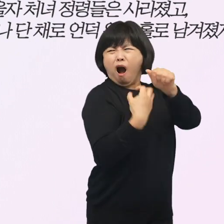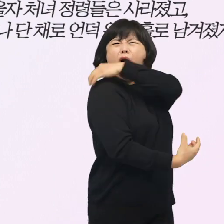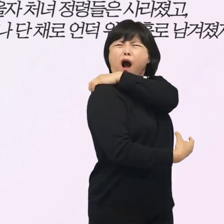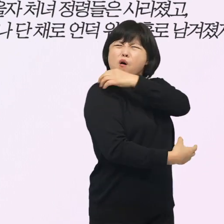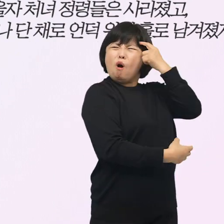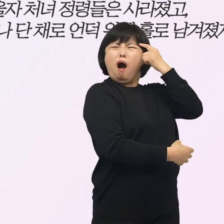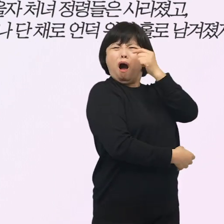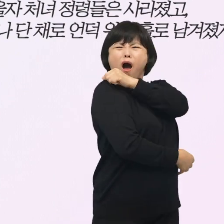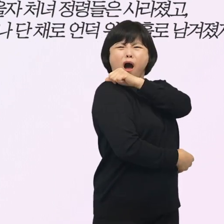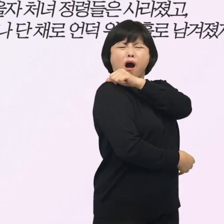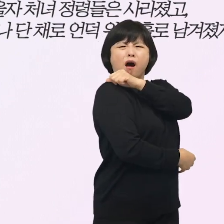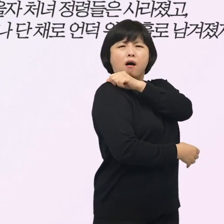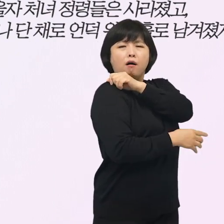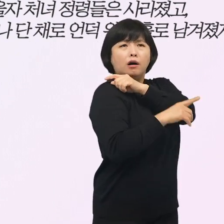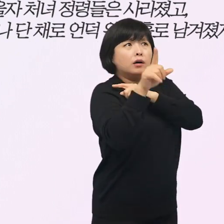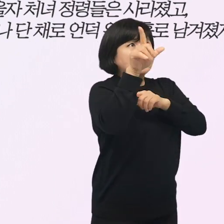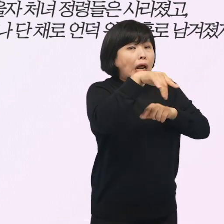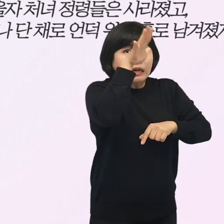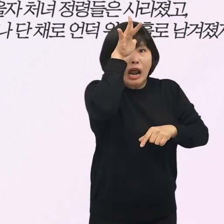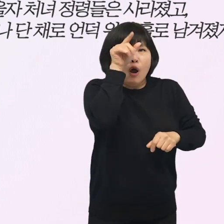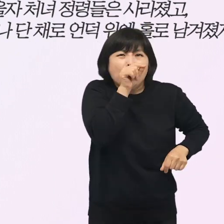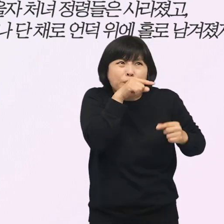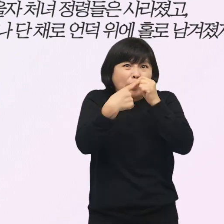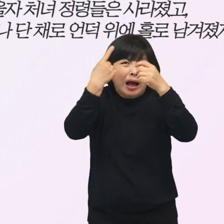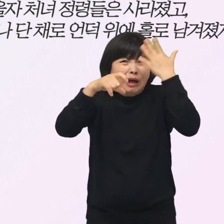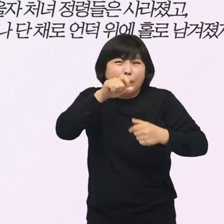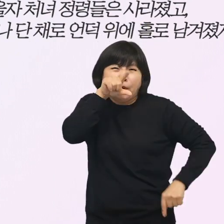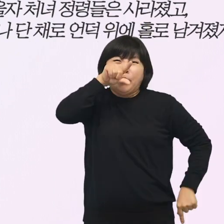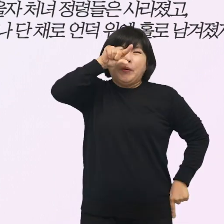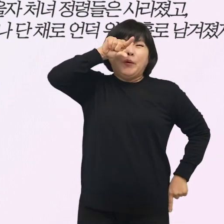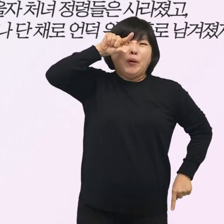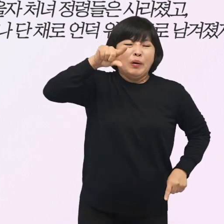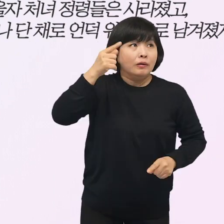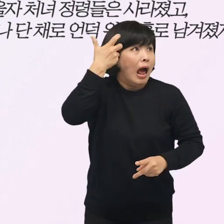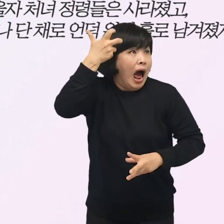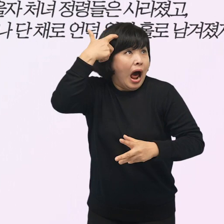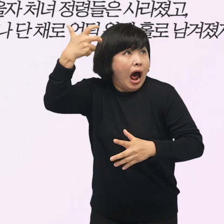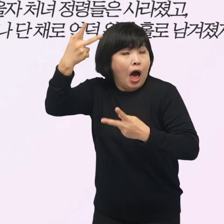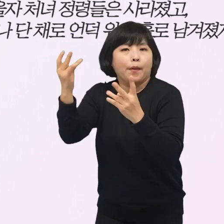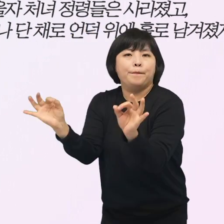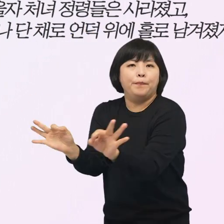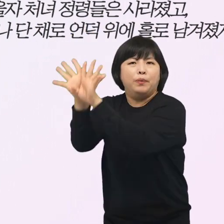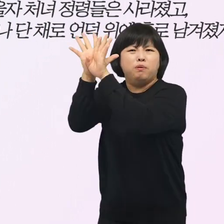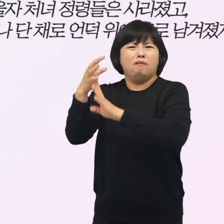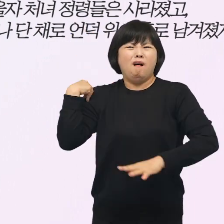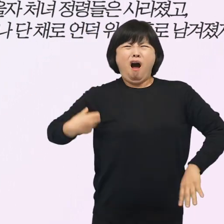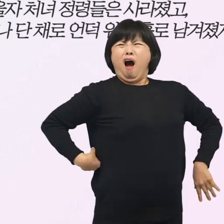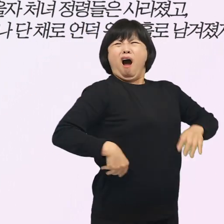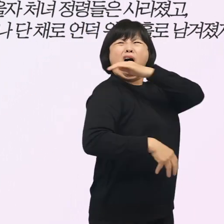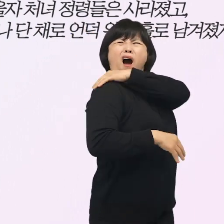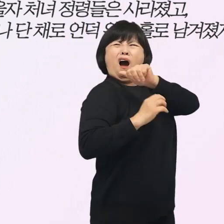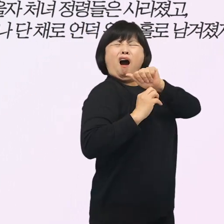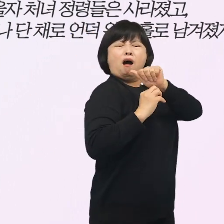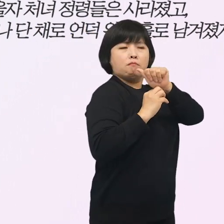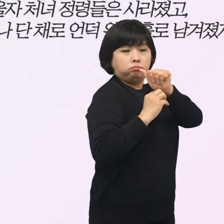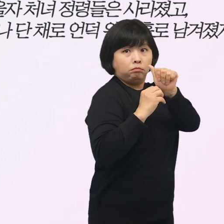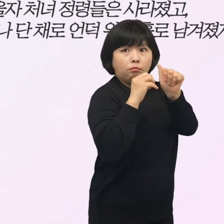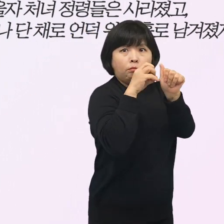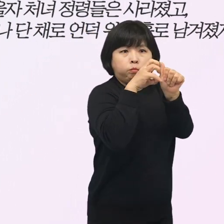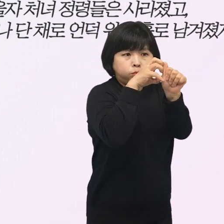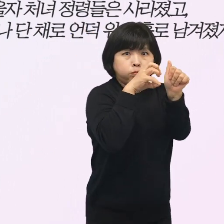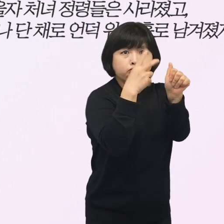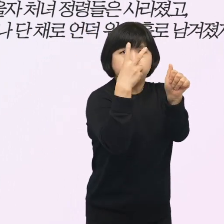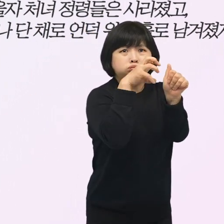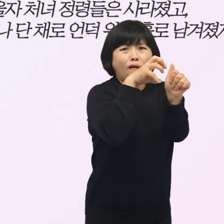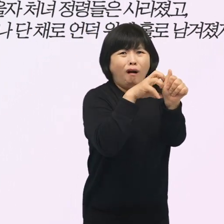붙여버렸어. 때마침 첫 닭이 울자 처녀정령들은 사라졌고 카리는 등에 혹을 2개나 단 채로 언덕